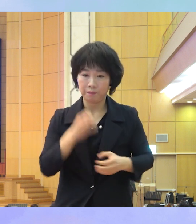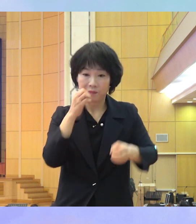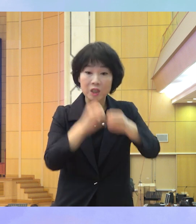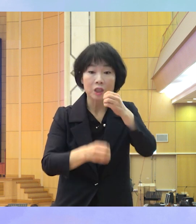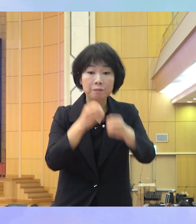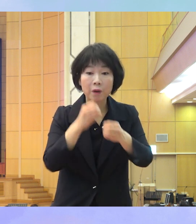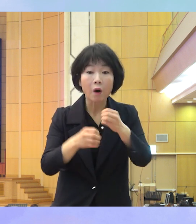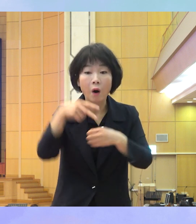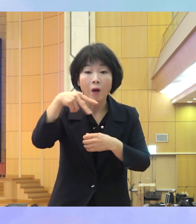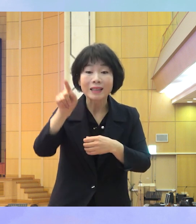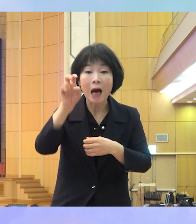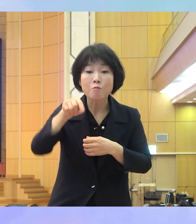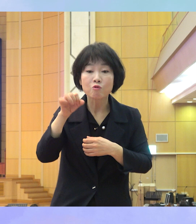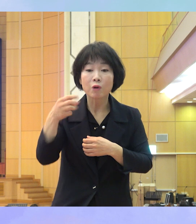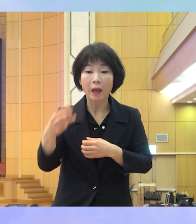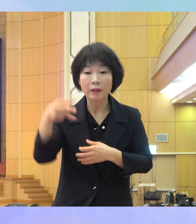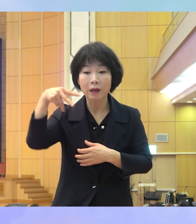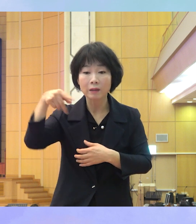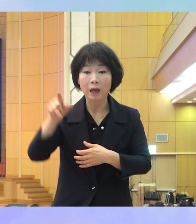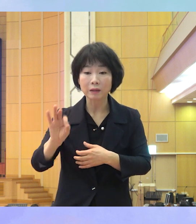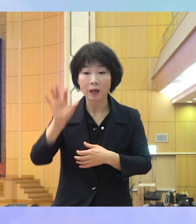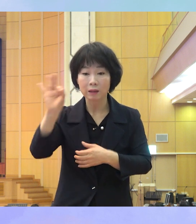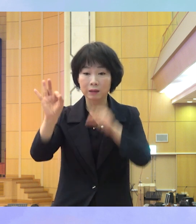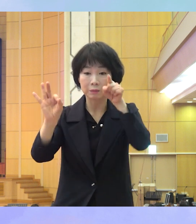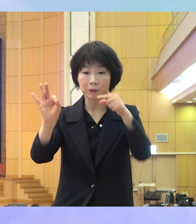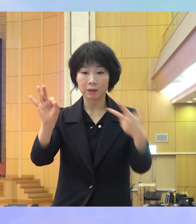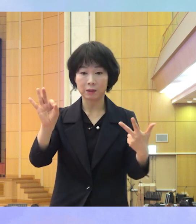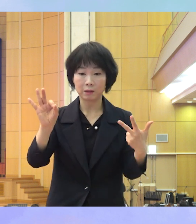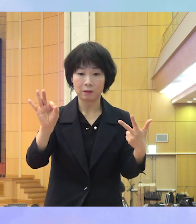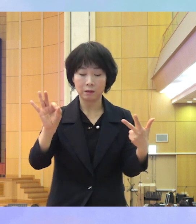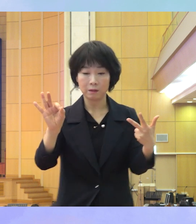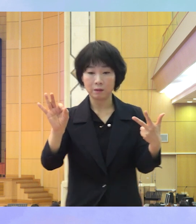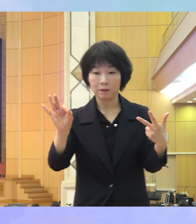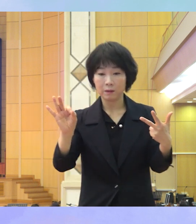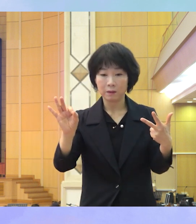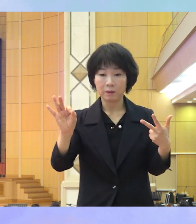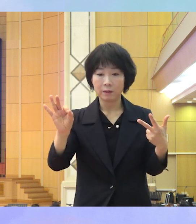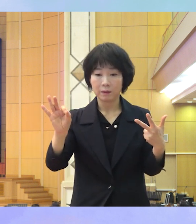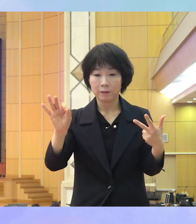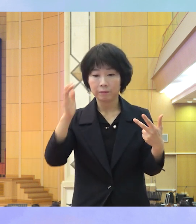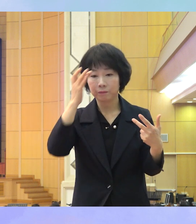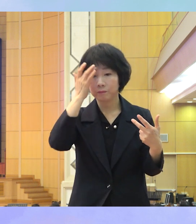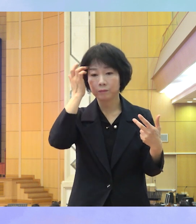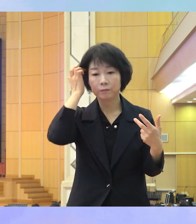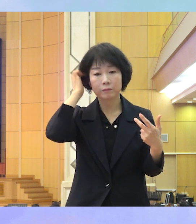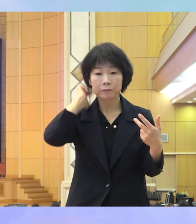422페이지 사무엘상 10장 7절 말씀 보면요,